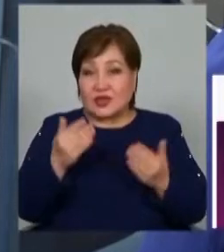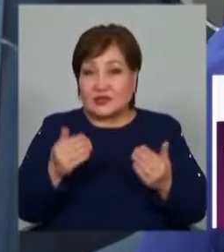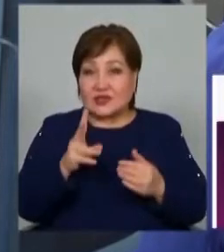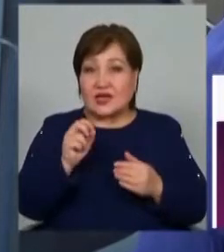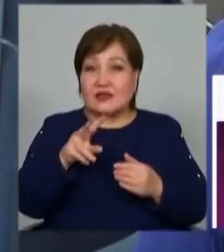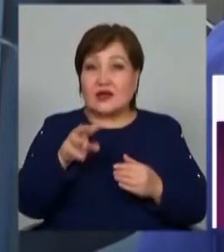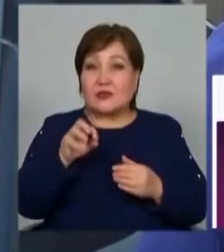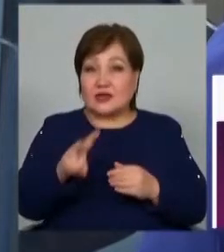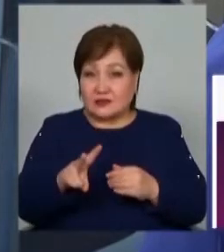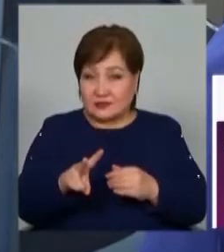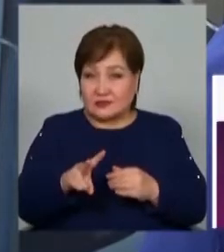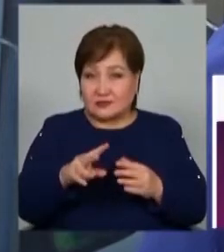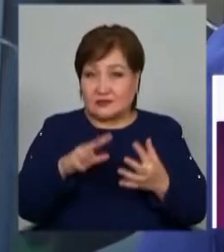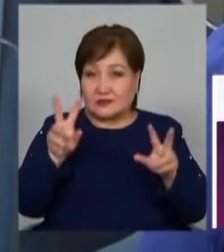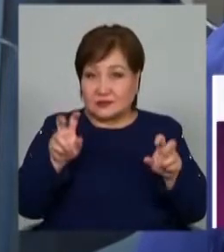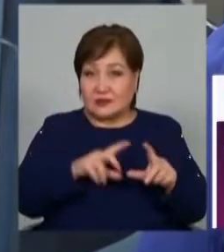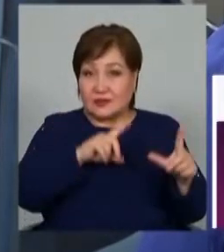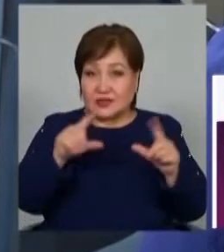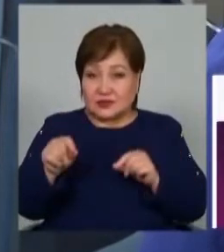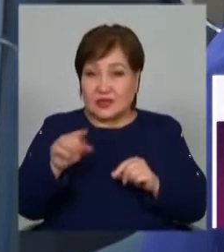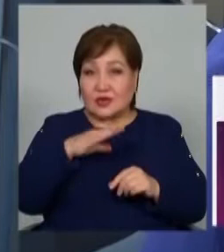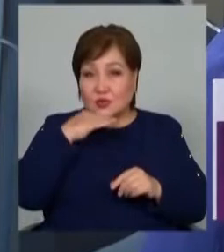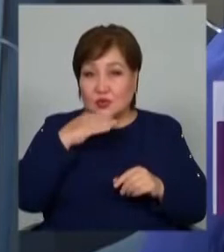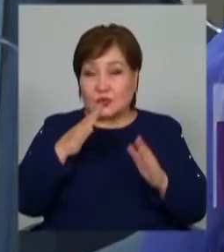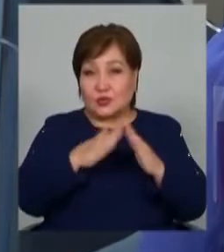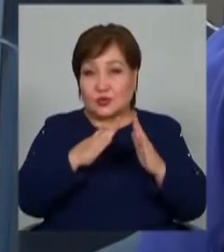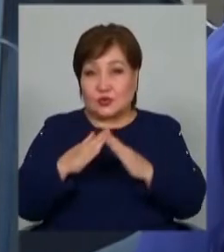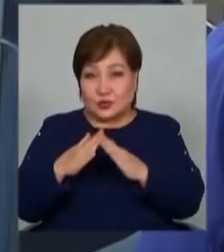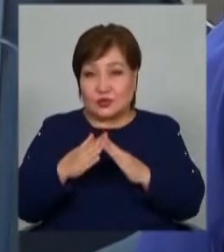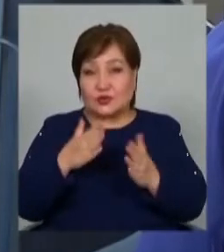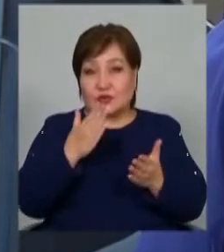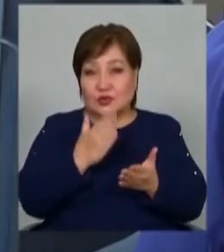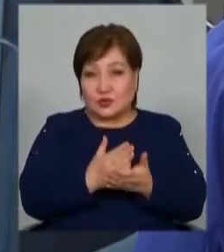ана көп үйлердің тұрған жеріне барғасын жерде мақсатымыз сол